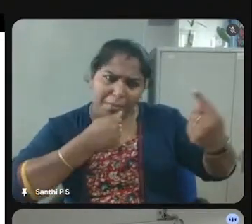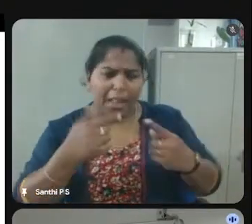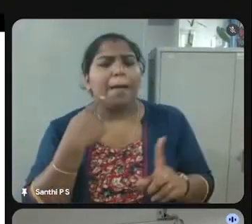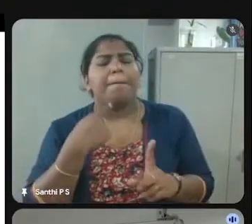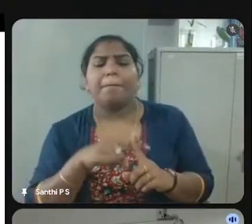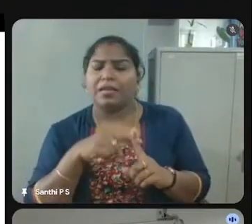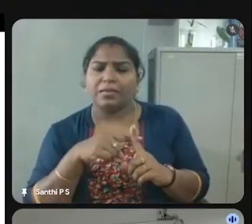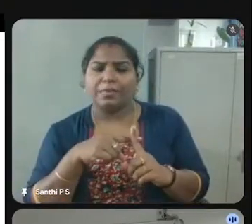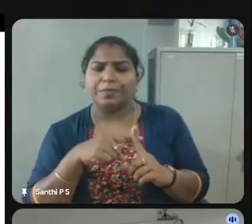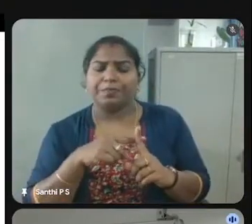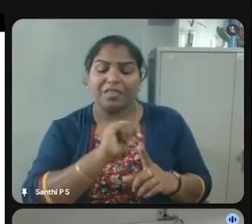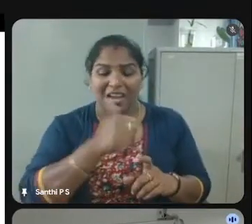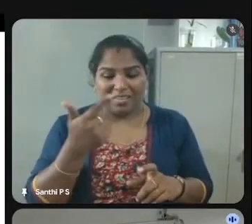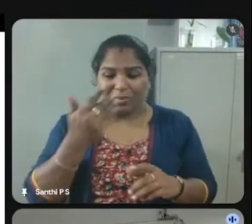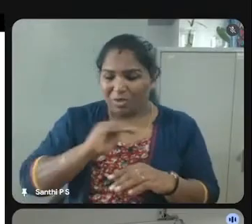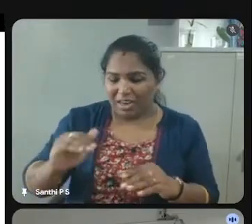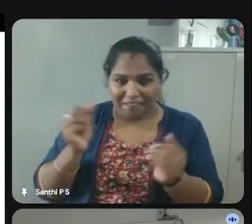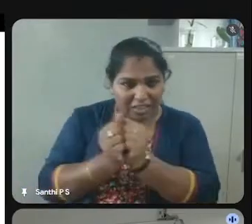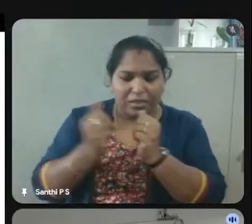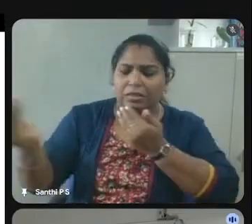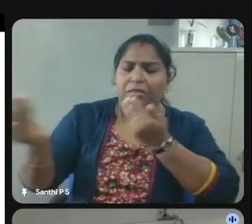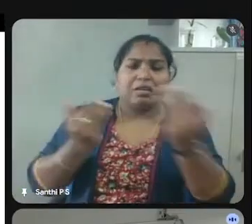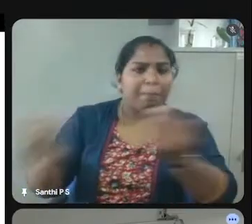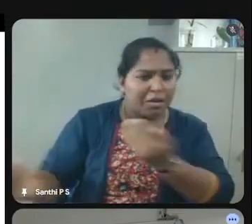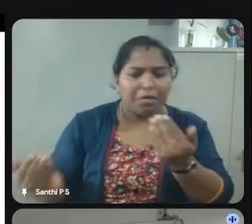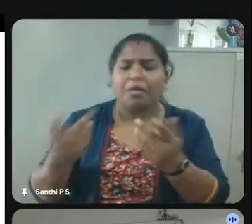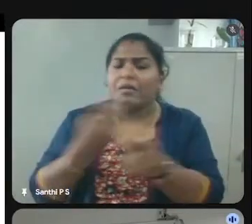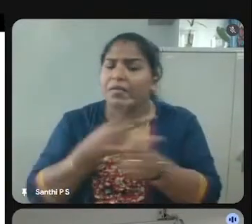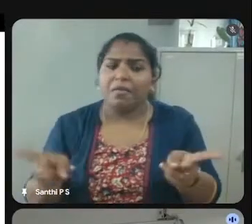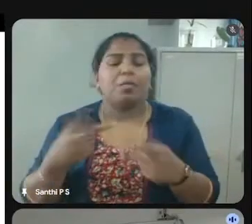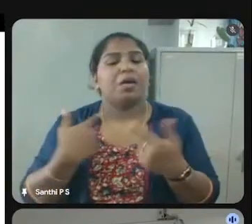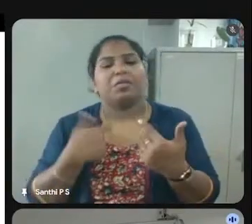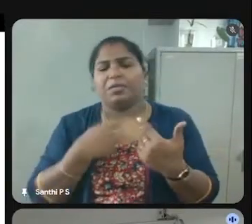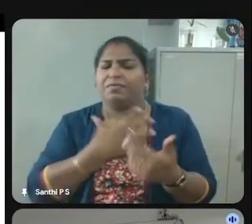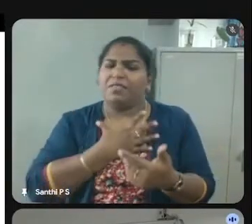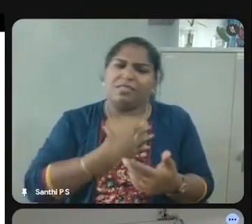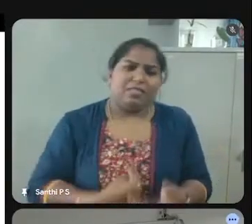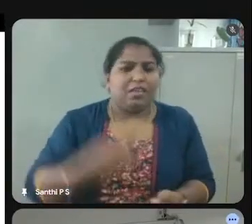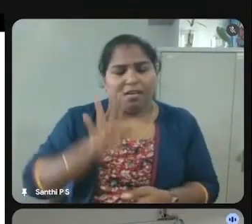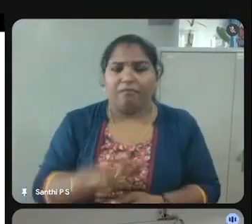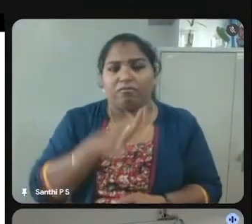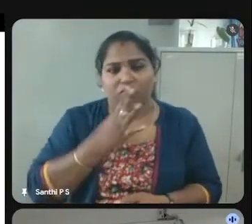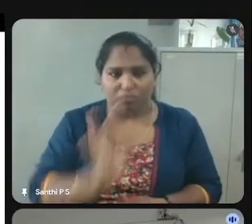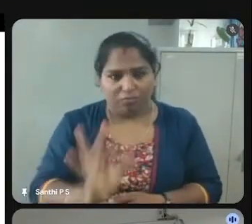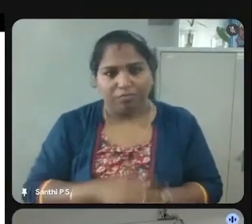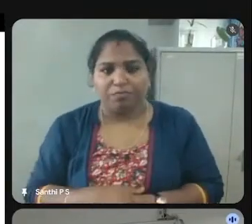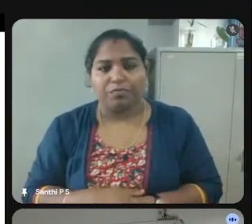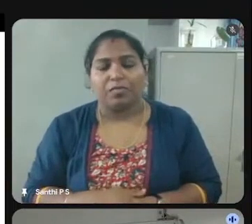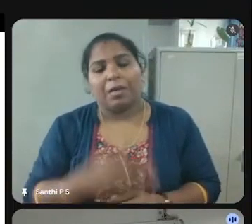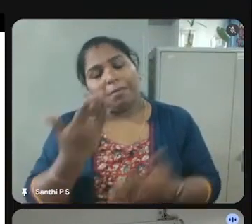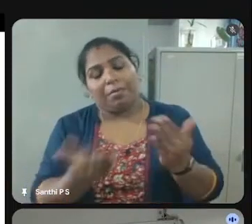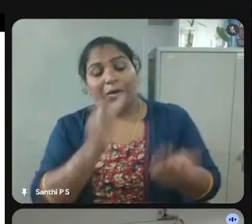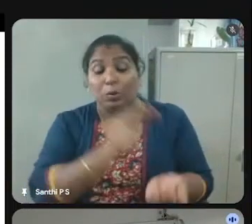അല്ലെന്നുണ്ടെങ്കിൽ മറ്റുള്ളവരെ വെച്ച് നമ്മളെ താരതമ്യം ചെയ്യുന്നതാവാം. ഒട്ടും തന്നെ നമുക്ക് സഹിക്കാൻ പറ്റാത്ത ഒരു കാര്യം തന്നെയാണ്. കുട്ടിയുടെ ഭിന്നശേഷിയുടെ